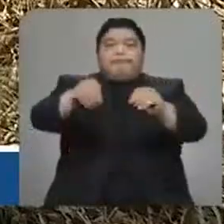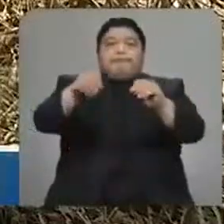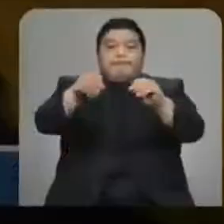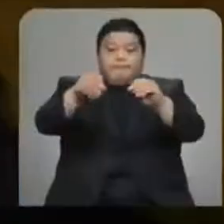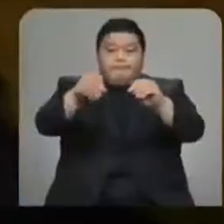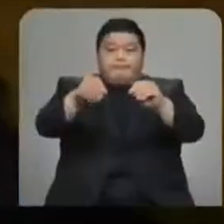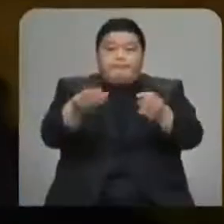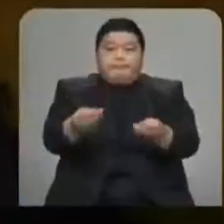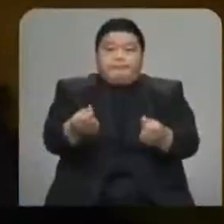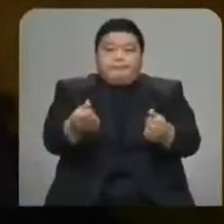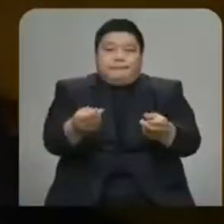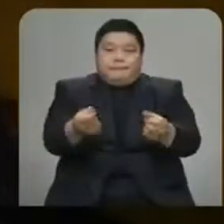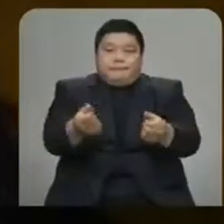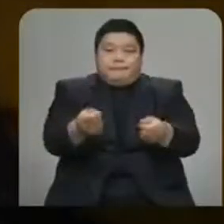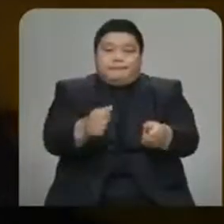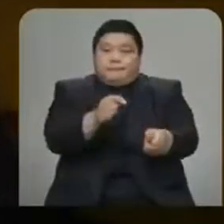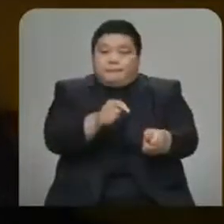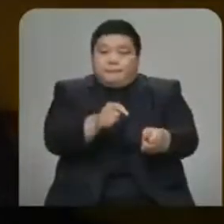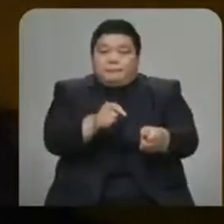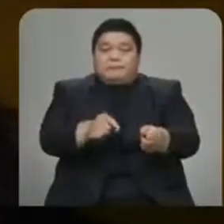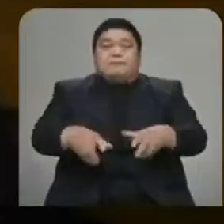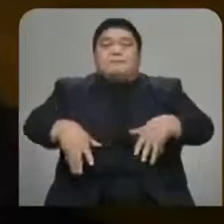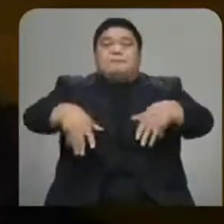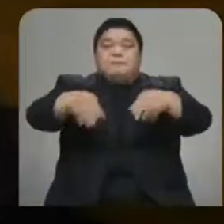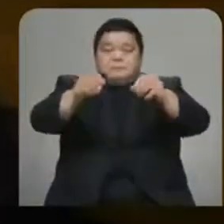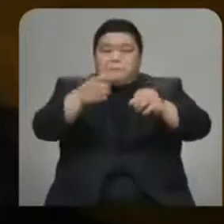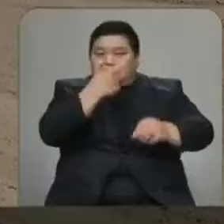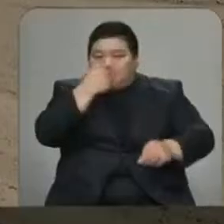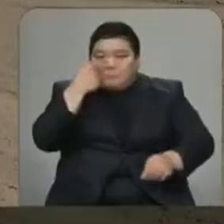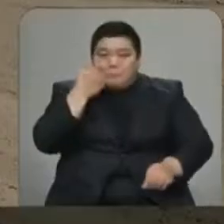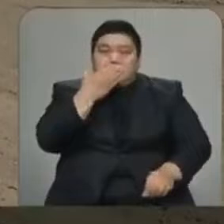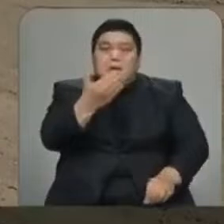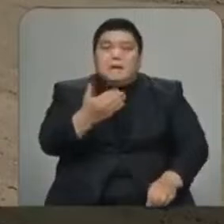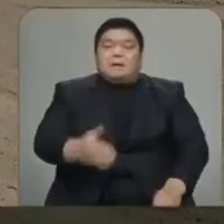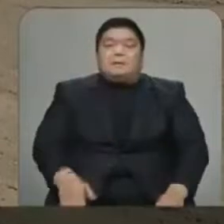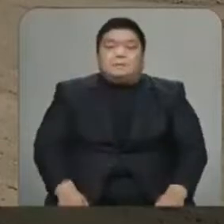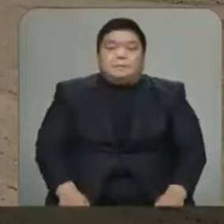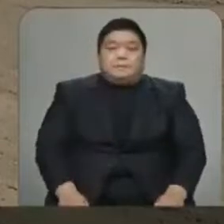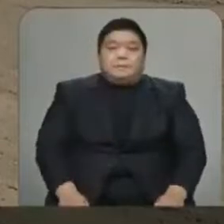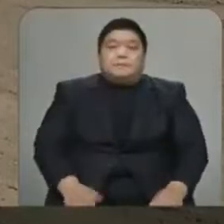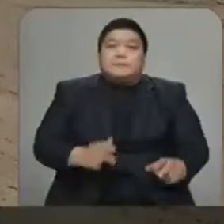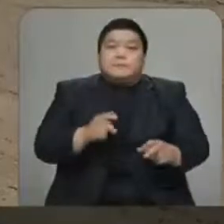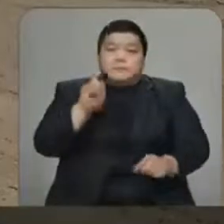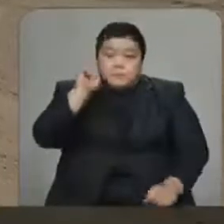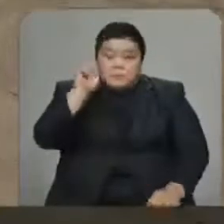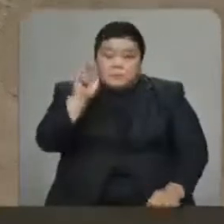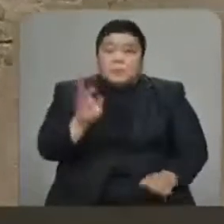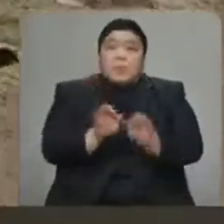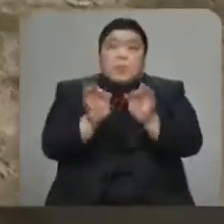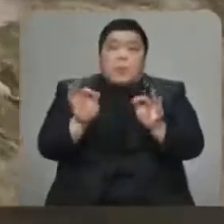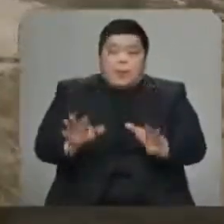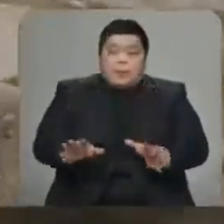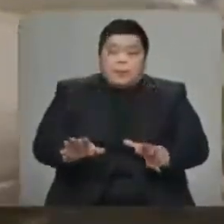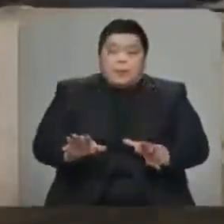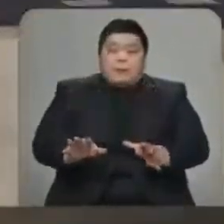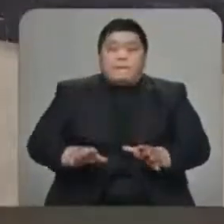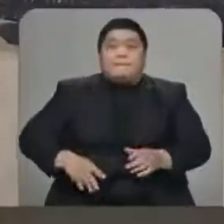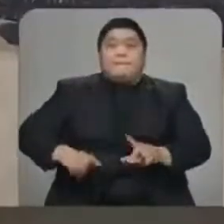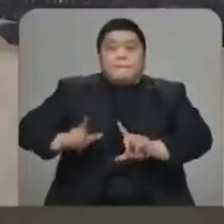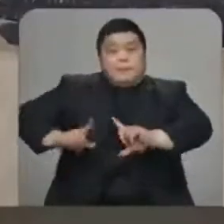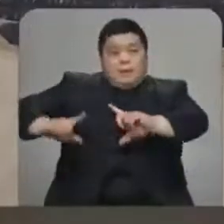낙엽이 쉽게 바스라질 정도로 산이 메말라 있는 것을 확인할 수 있습니다. 주말까지 산지와 동해안을